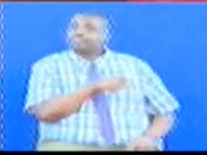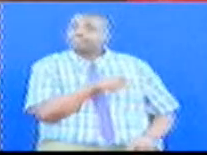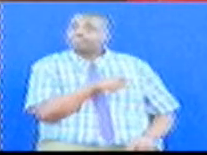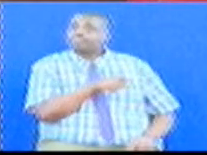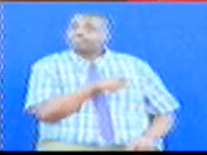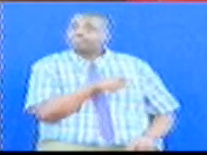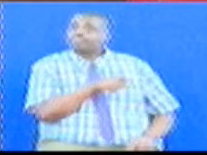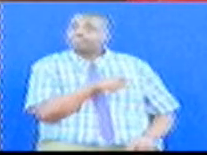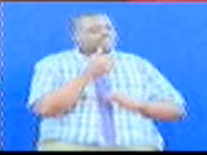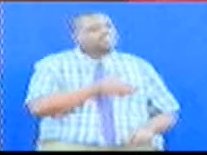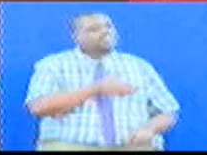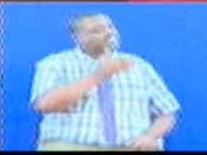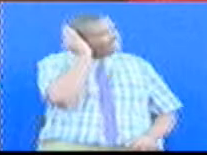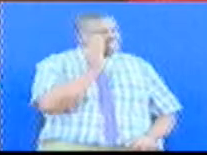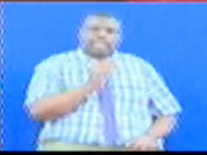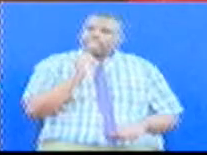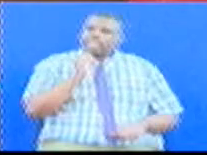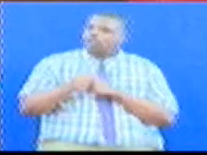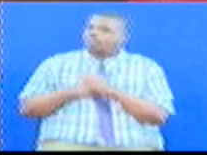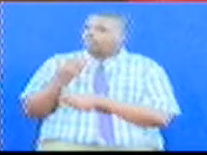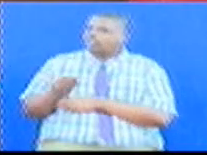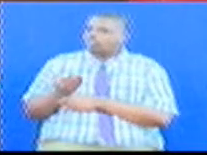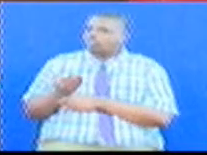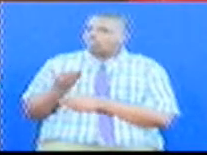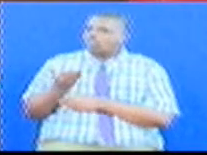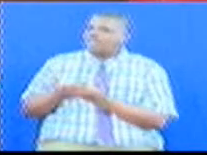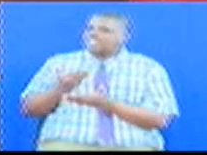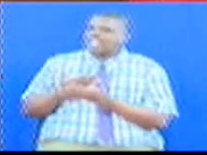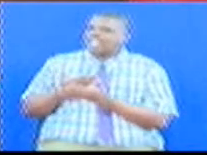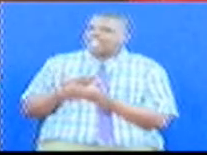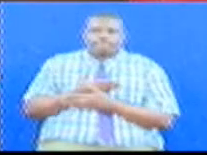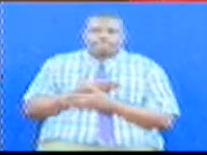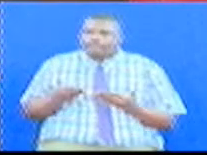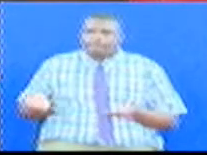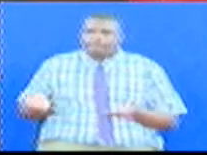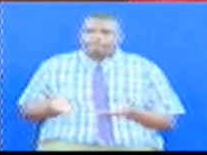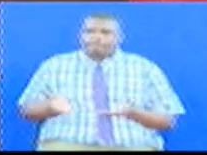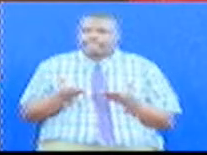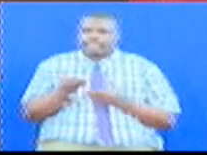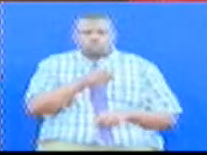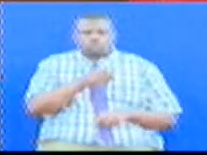awamu ya tano haina masihara katika kuleta maendeleo ya wananchi.